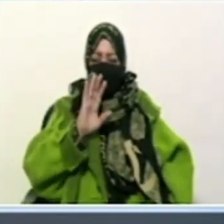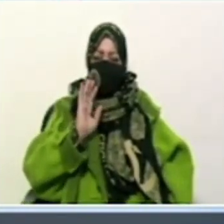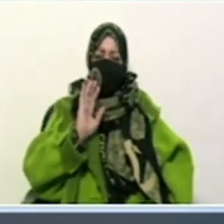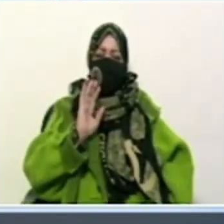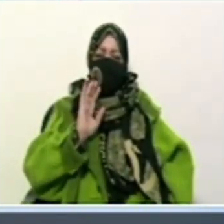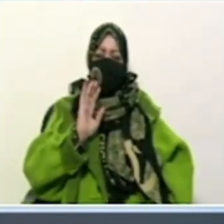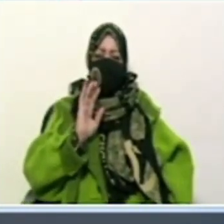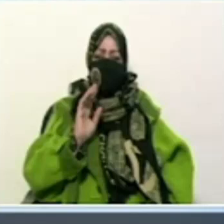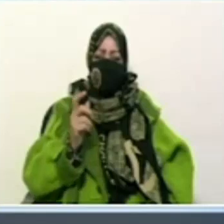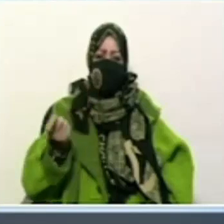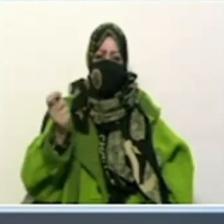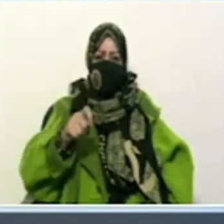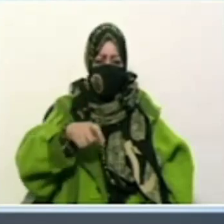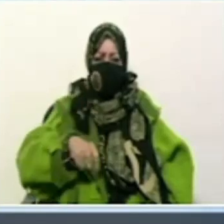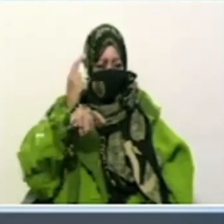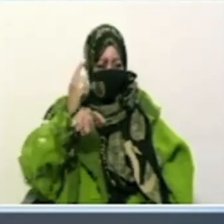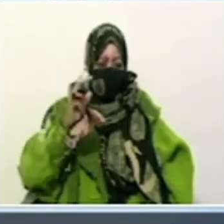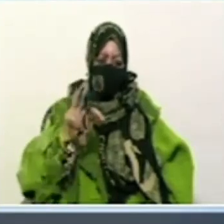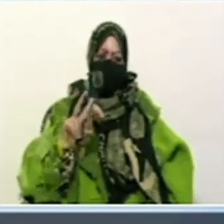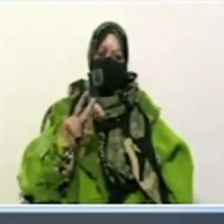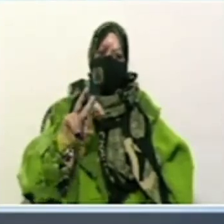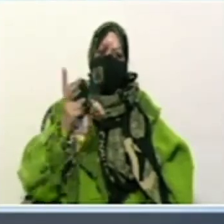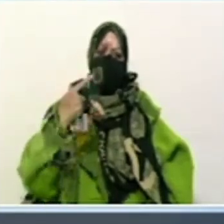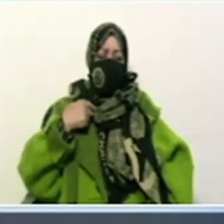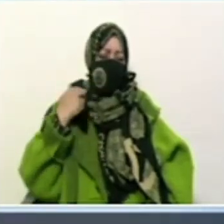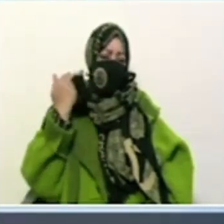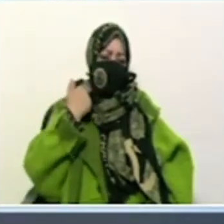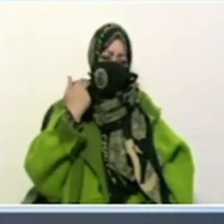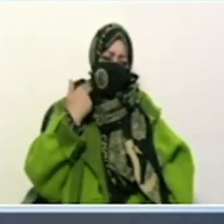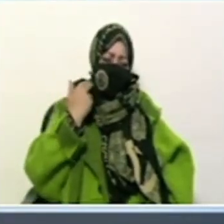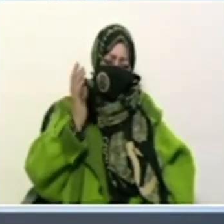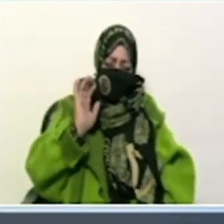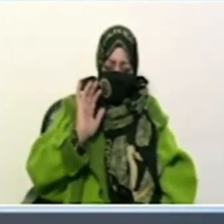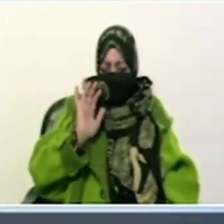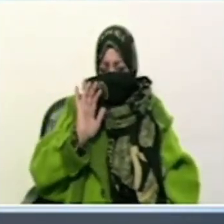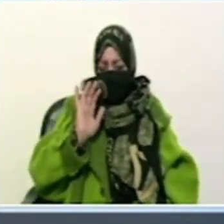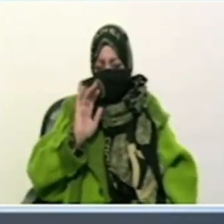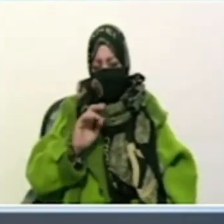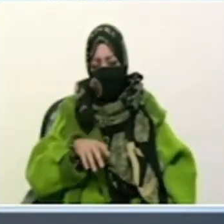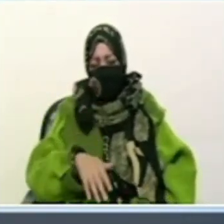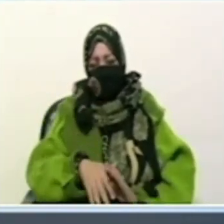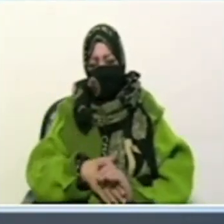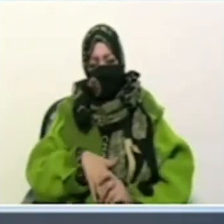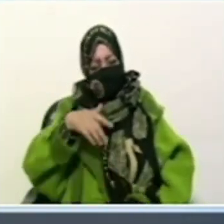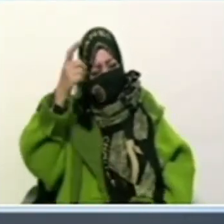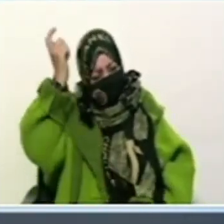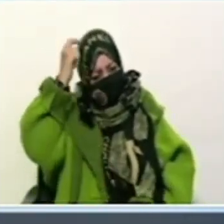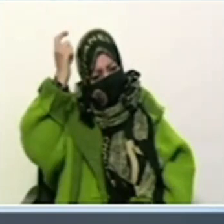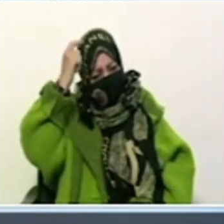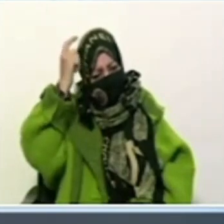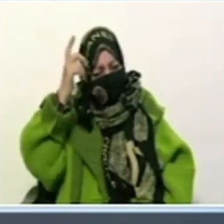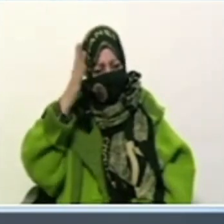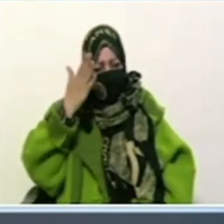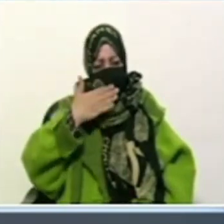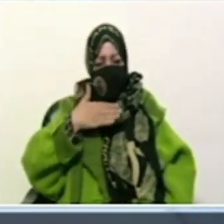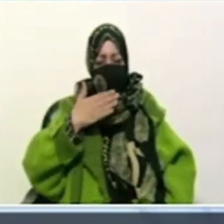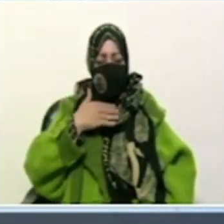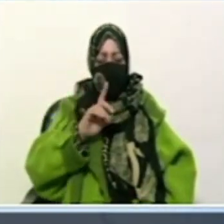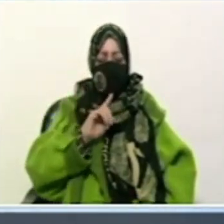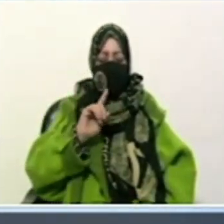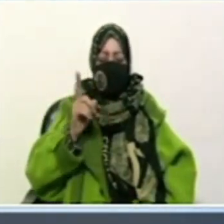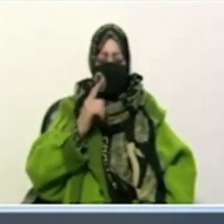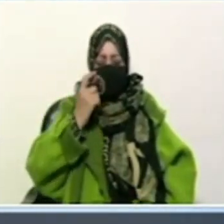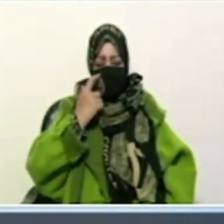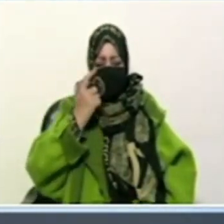عقلا، فهذه جائز إن شاء الله تعالى ولا حرج بها، مع أن هي الجوزة هذه